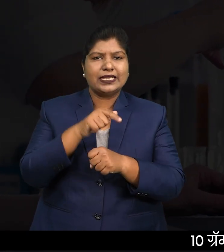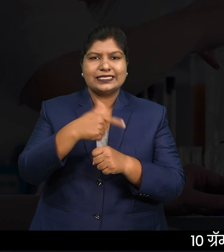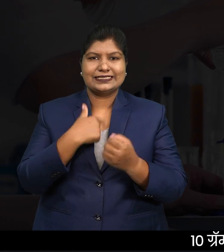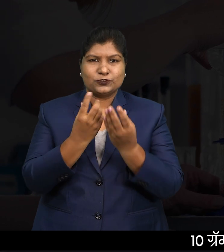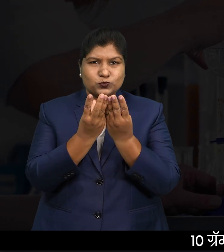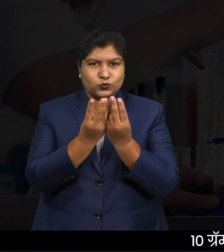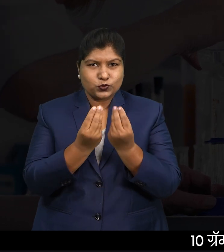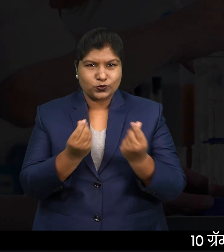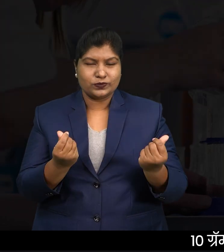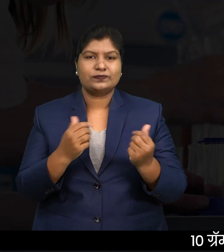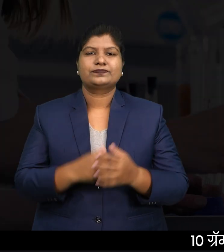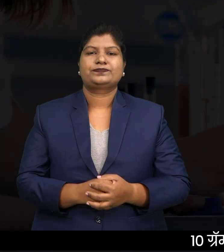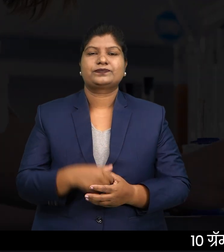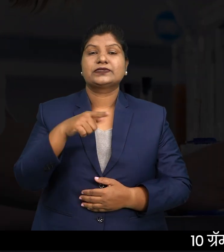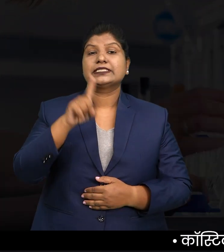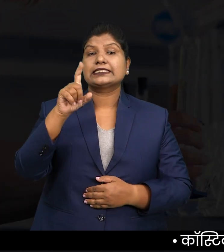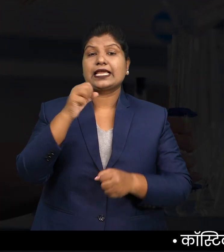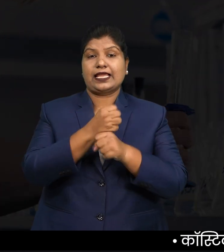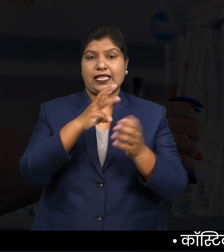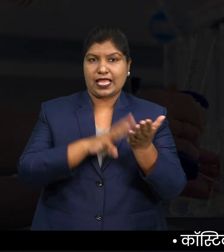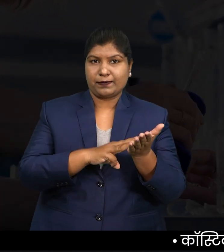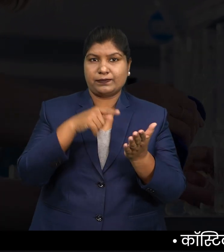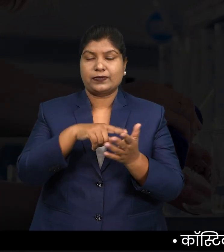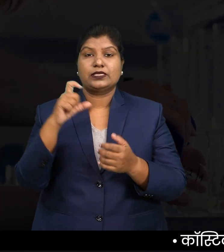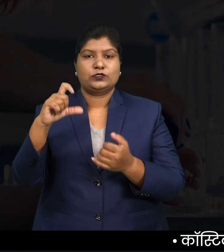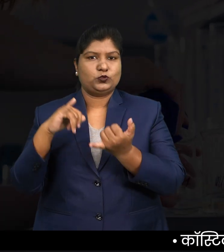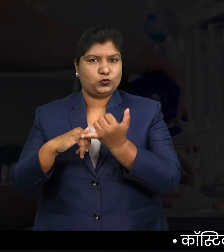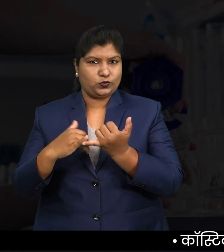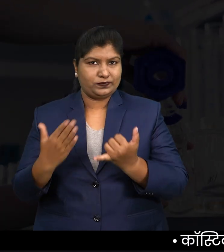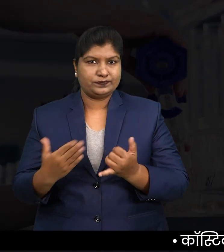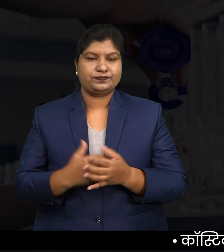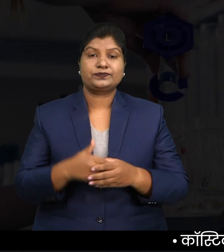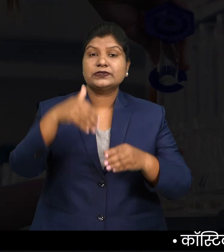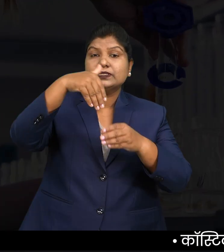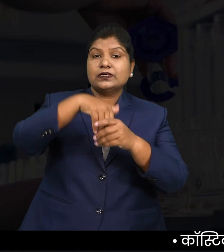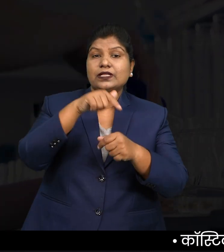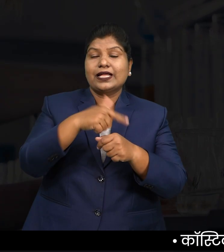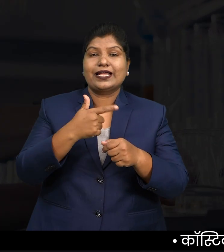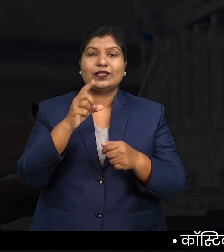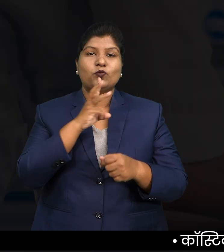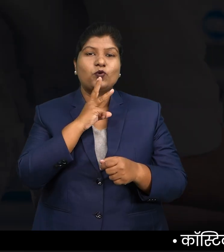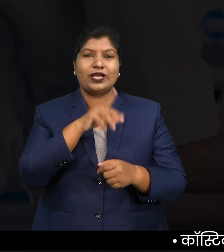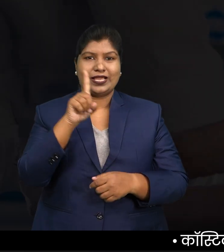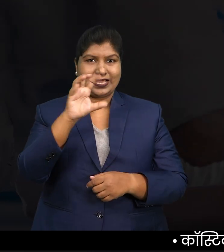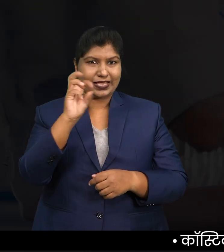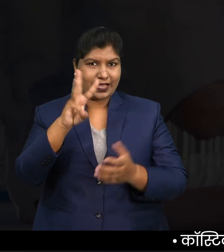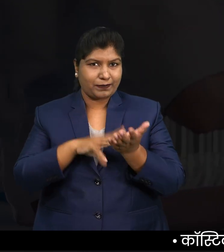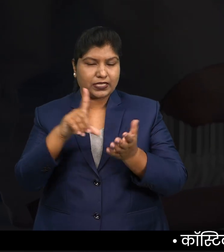कॉस्टिक सोडा विरघळवून कॉस्टिक सोडा द्रावण तयार केले जाते.